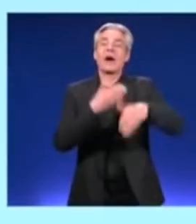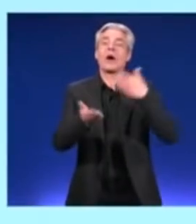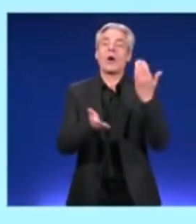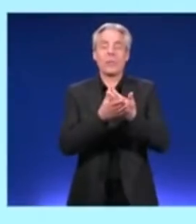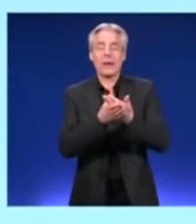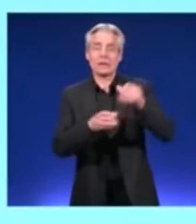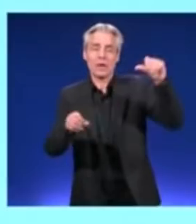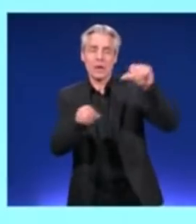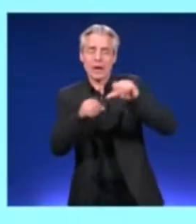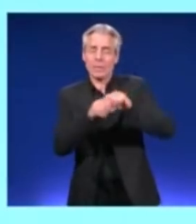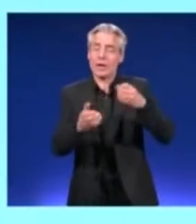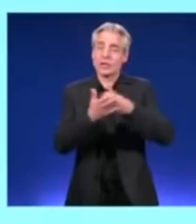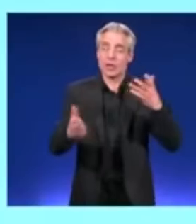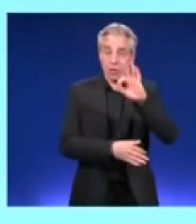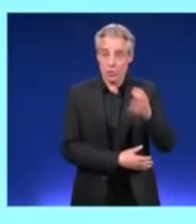pleins d'essence?